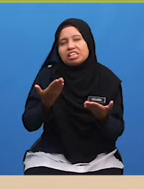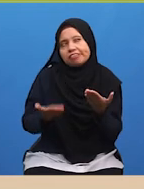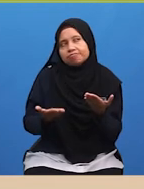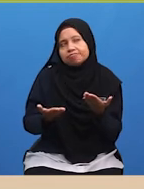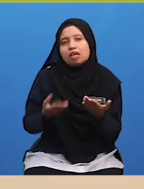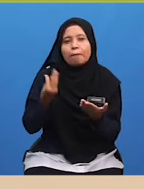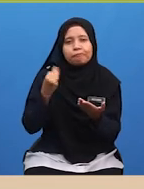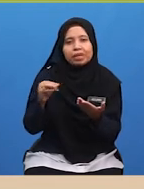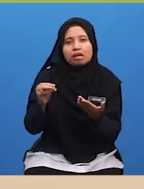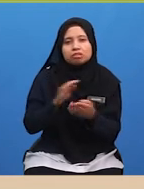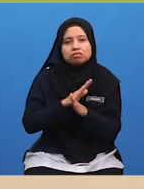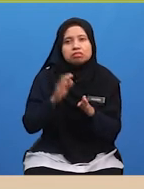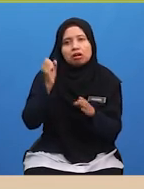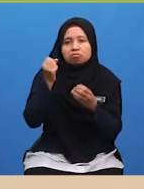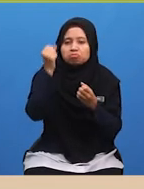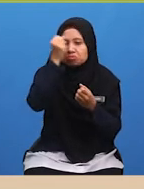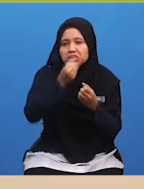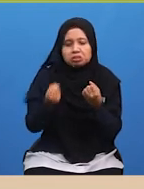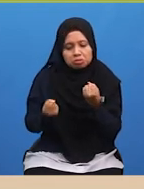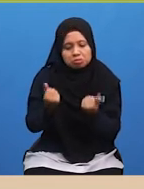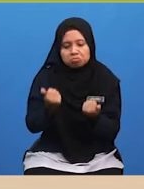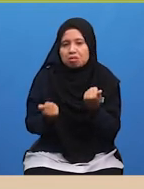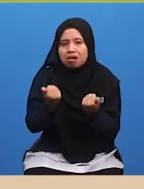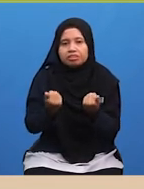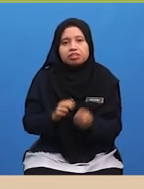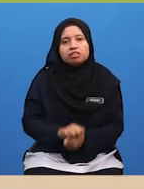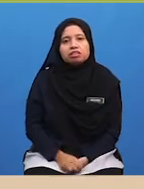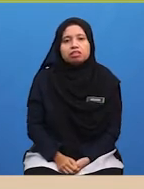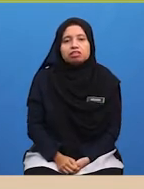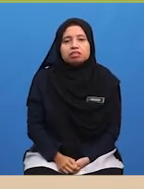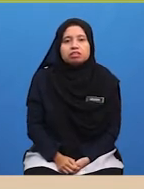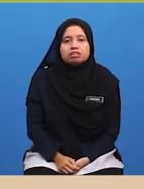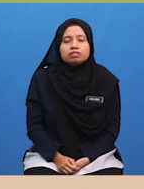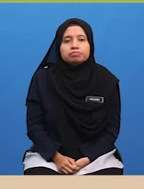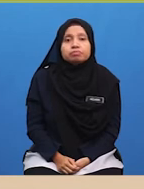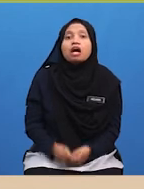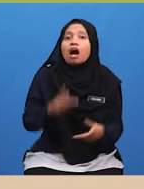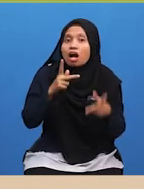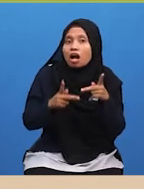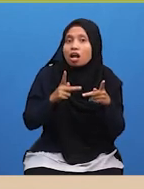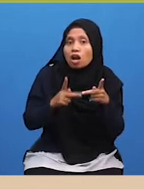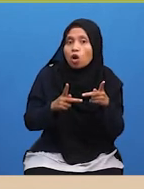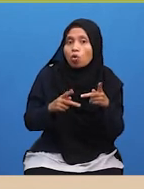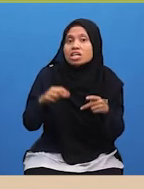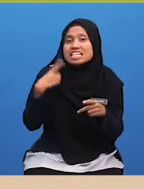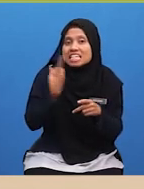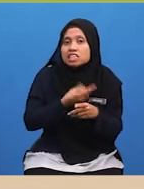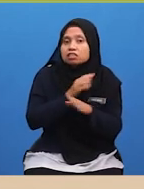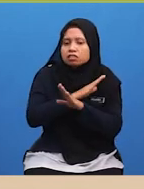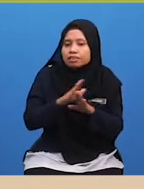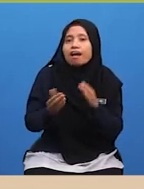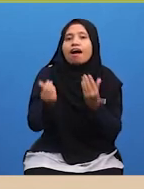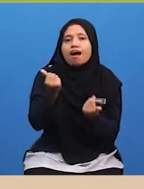Mungkin mereka tidak bersikap adil, cikgu. Ha, sekiranya kita